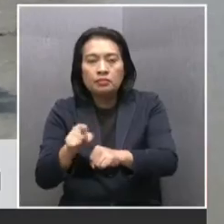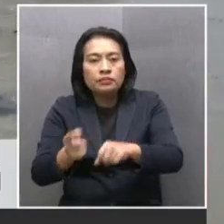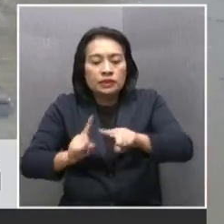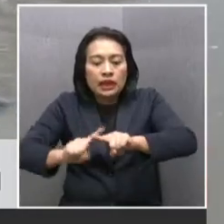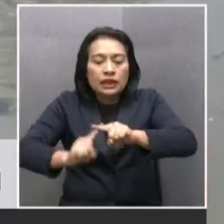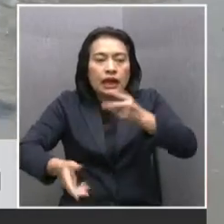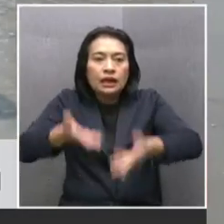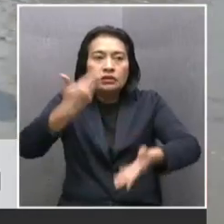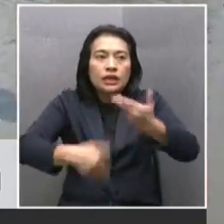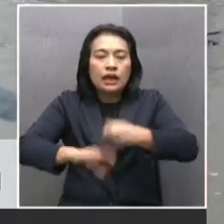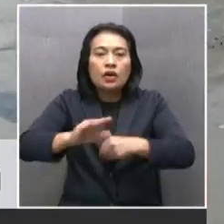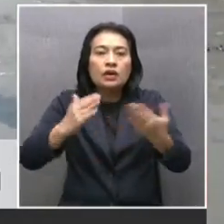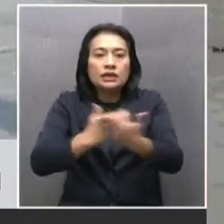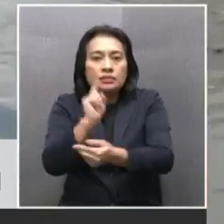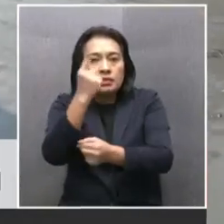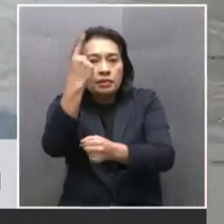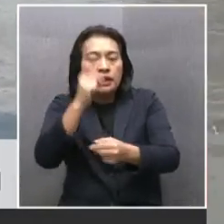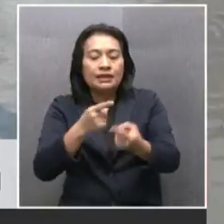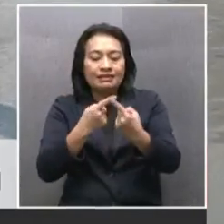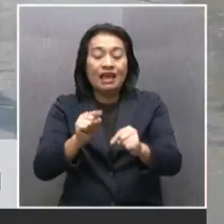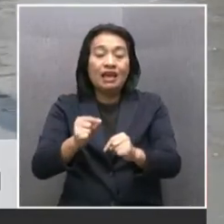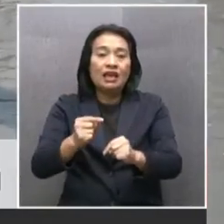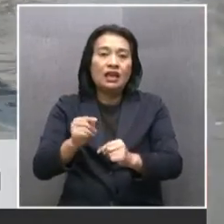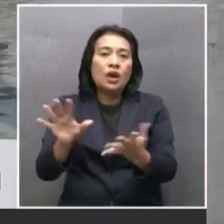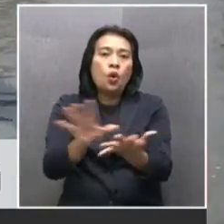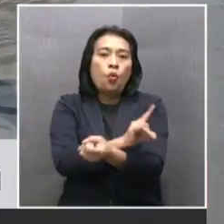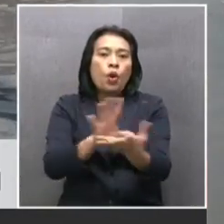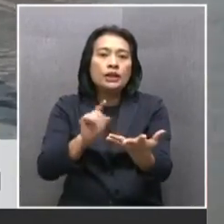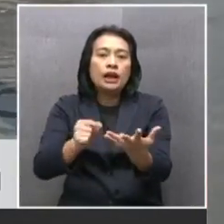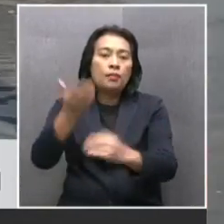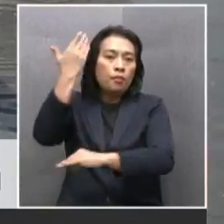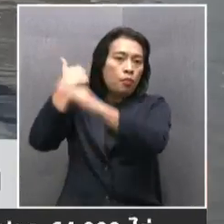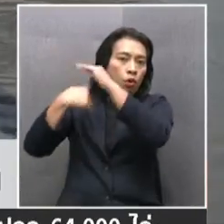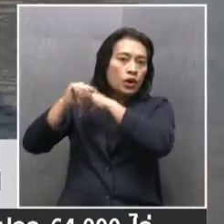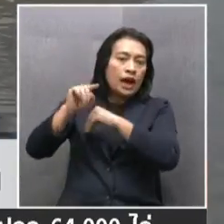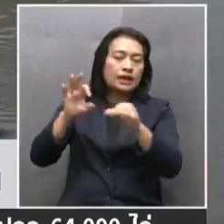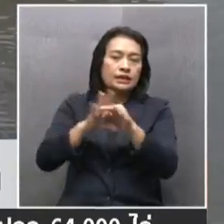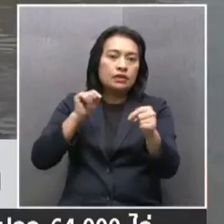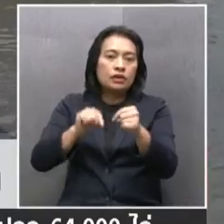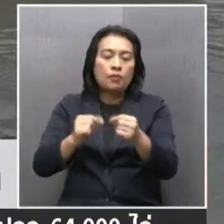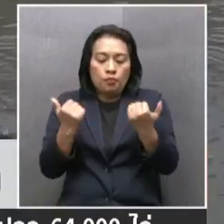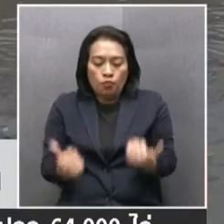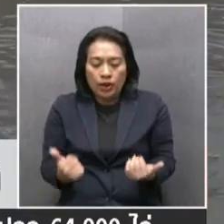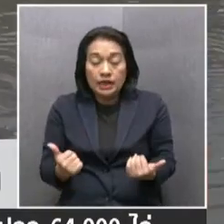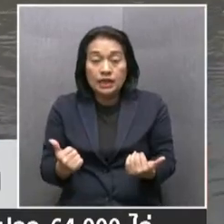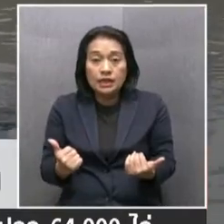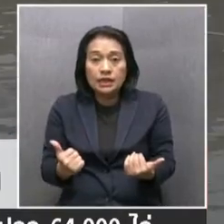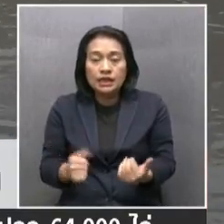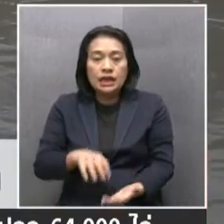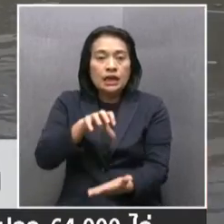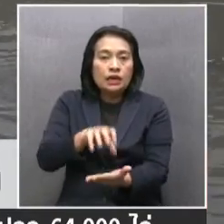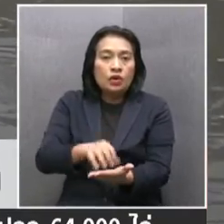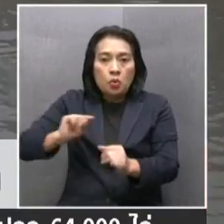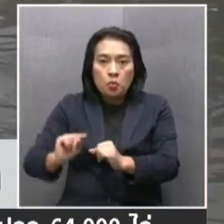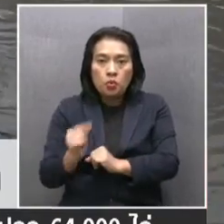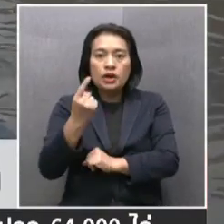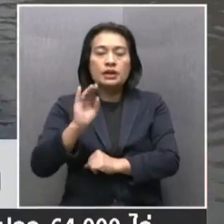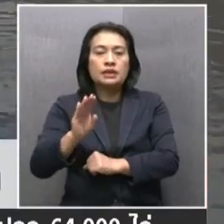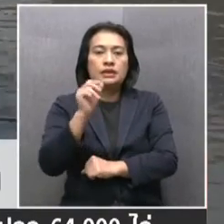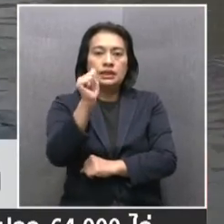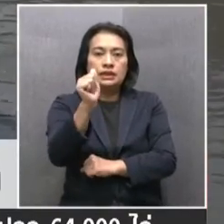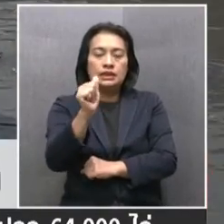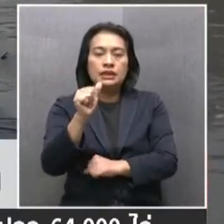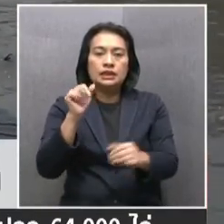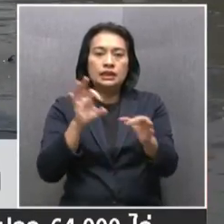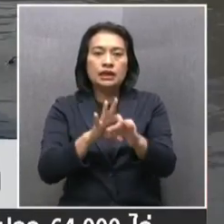ามแต่ยังคงมีการสืบสานประเพณีการทำนาโดยถือเลิกวันพืชมงคลเป็นวันที่เป็นสิริมงคล